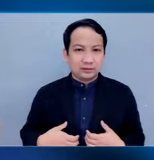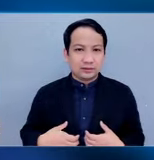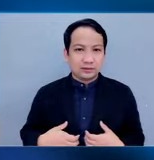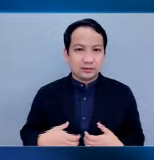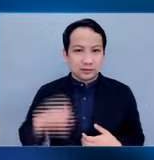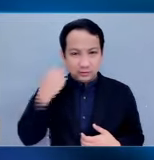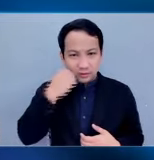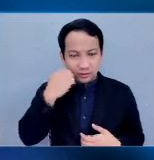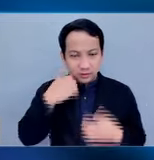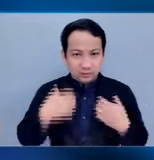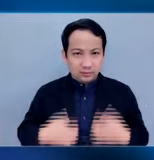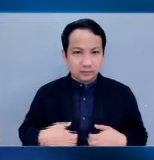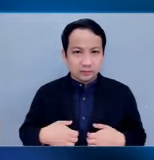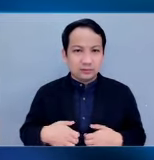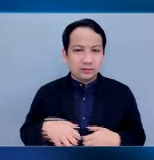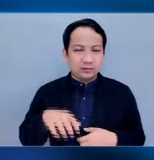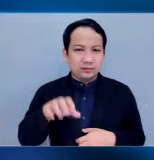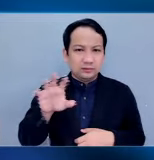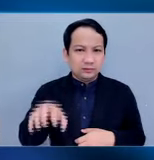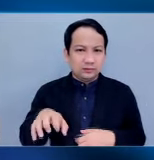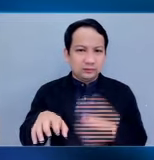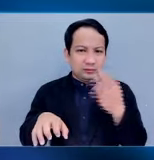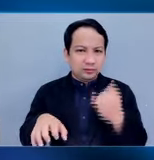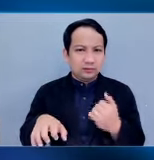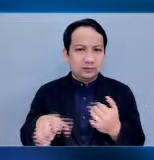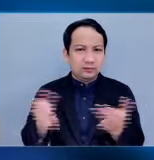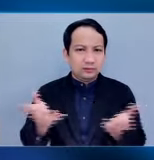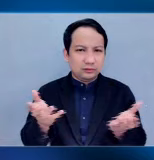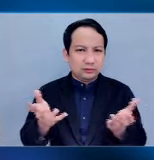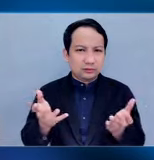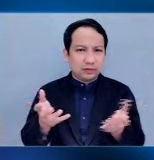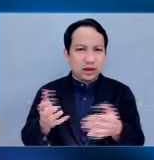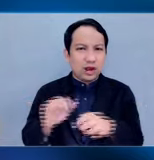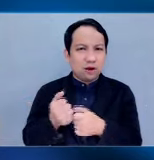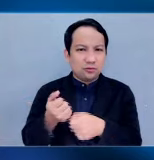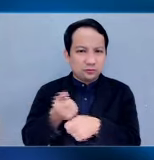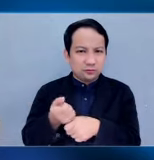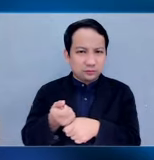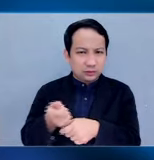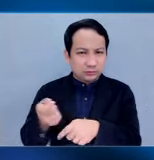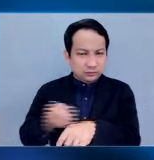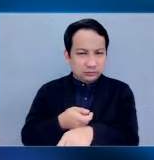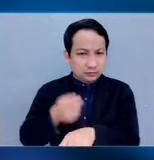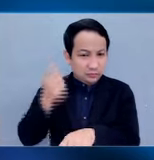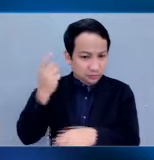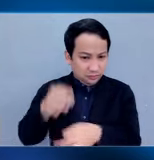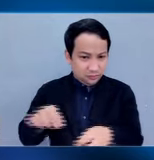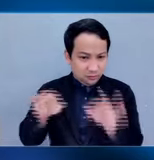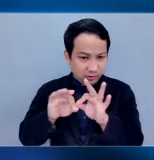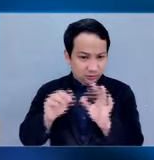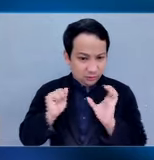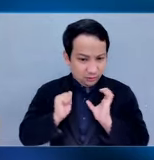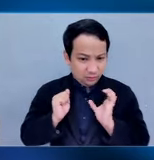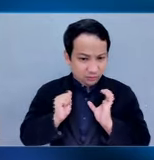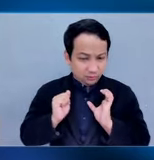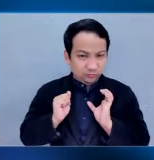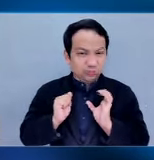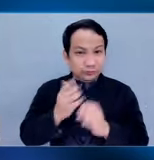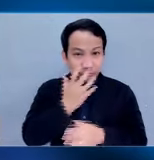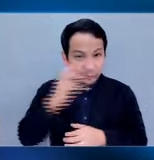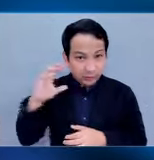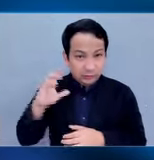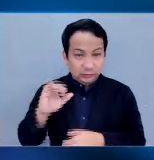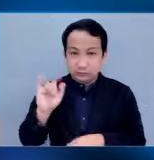yan. Alam mo, cat daddy siya. Pero pagkaganyan, ano bang maintenance? Kasi nagsushed ba sila pag mainit? Kailangan ba malamig yung environment? Hindi ka pwede